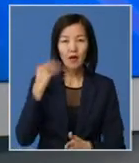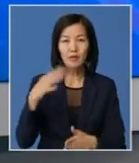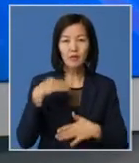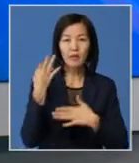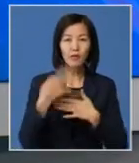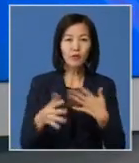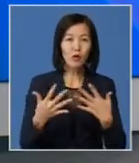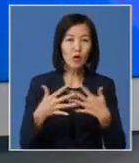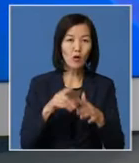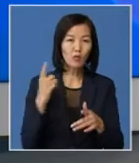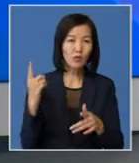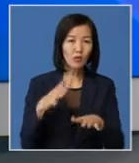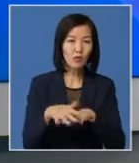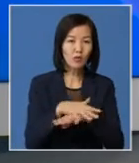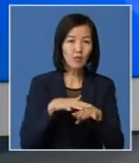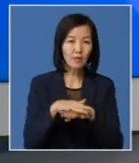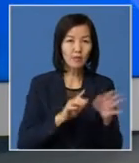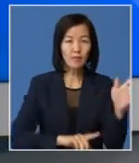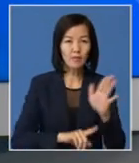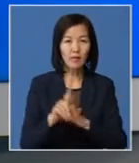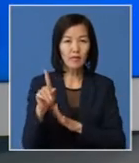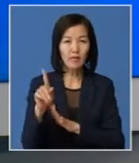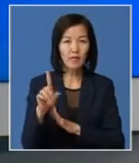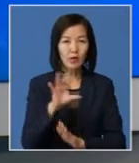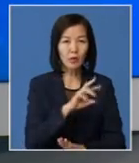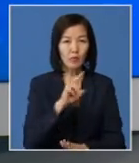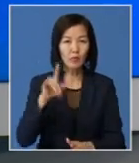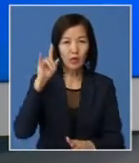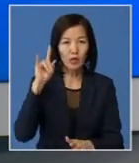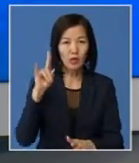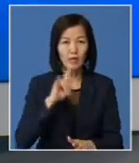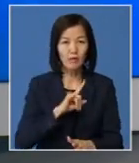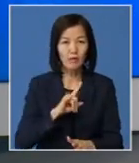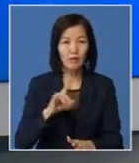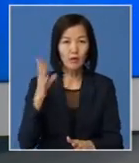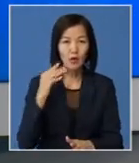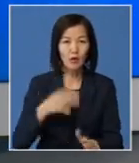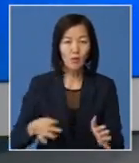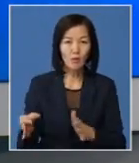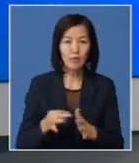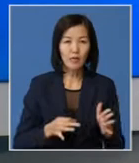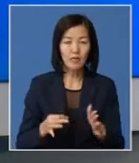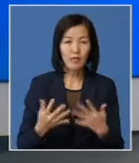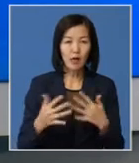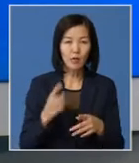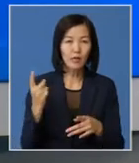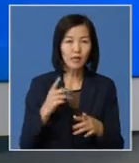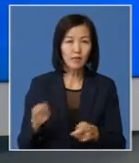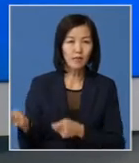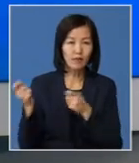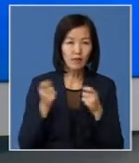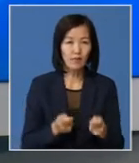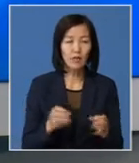Алматыда күзгі ауыл шаруашылық жәрменкесі басталды. Алғаш болып оңтүстік Астанаға Алматы облысының шаруалары келді. Онда Жетісу өңірінің 10 ауданы